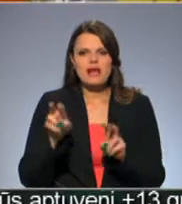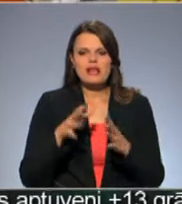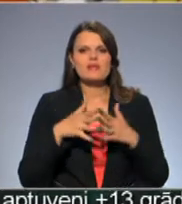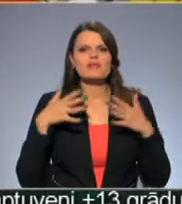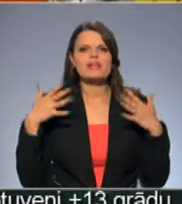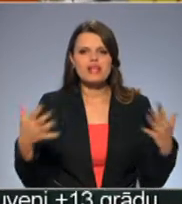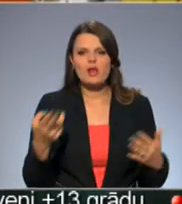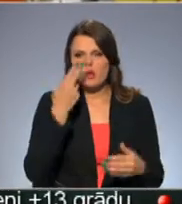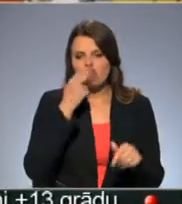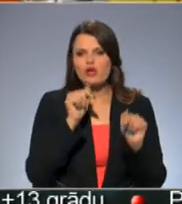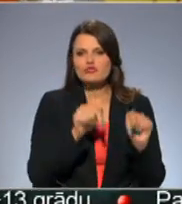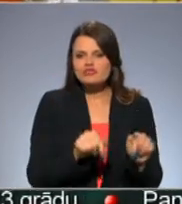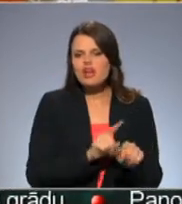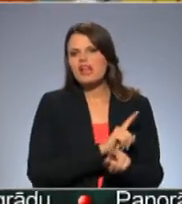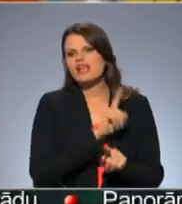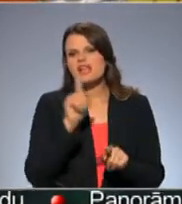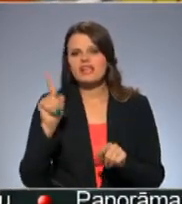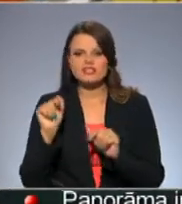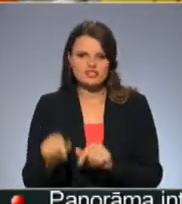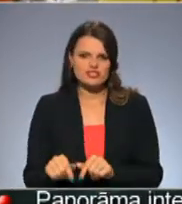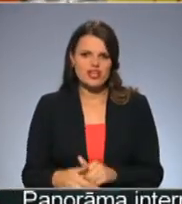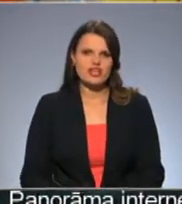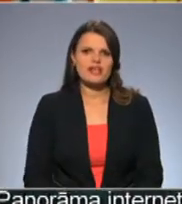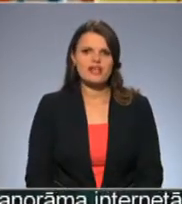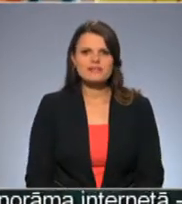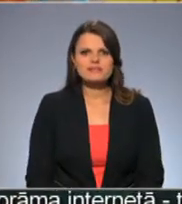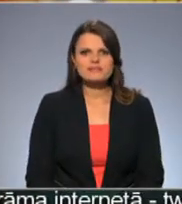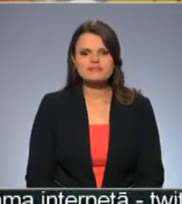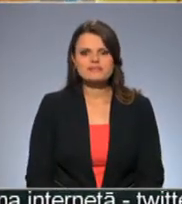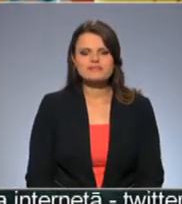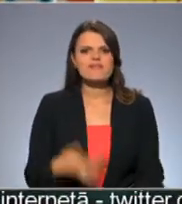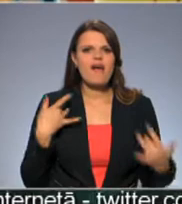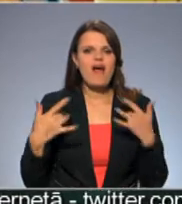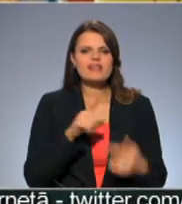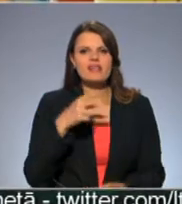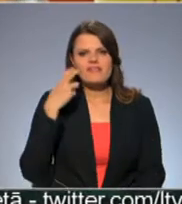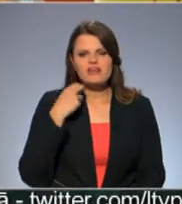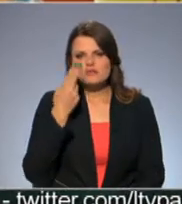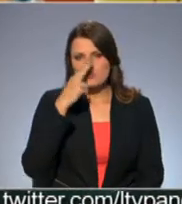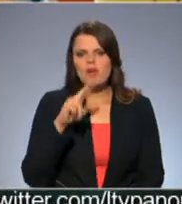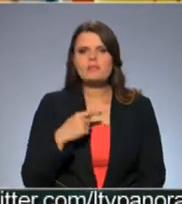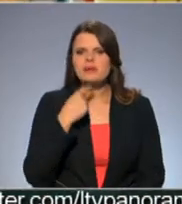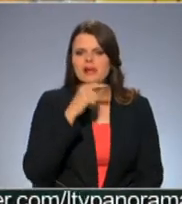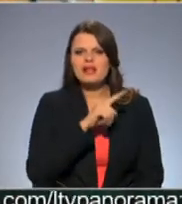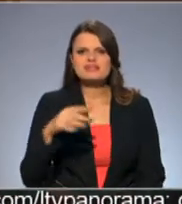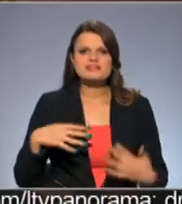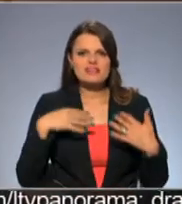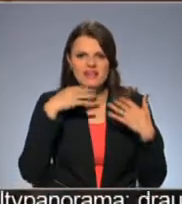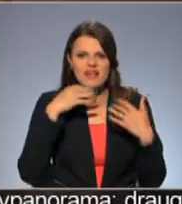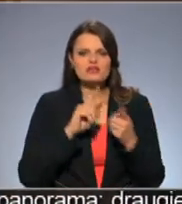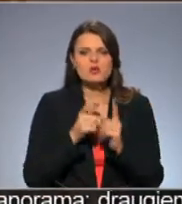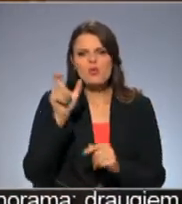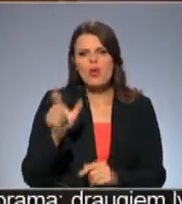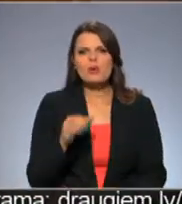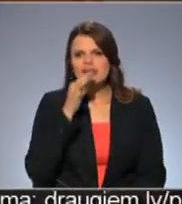No šeienes līdz šeienei! Aktieri ir vecumā no 1. Līdz pat 9. Klasei.